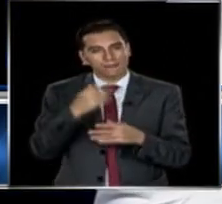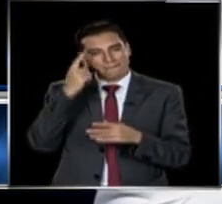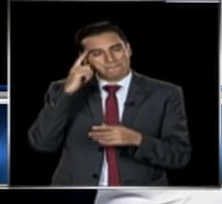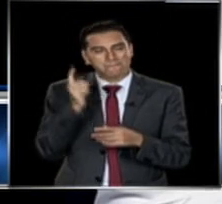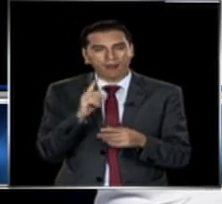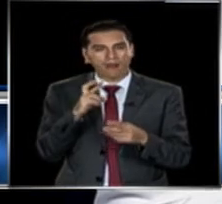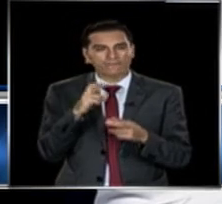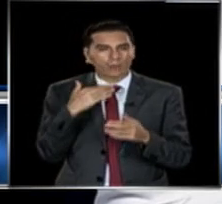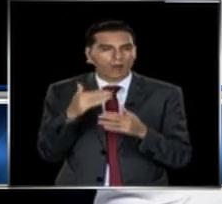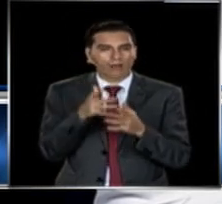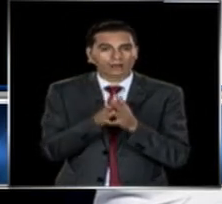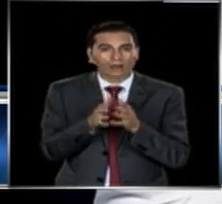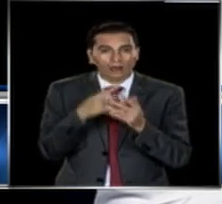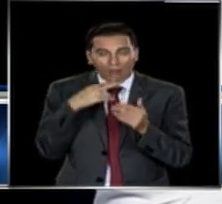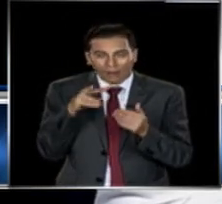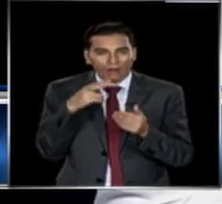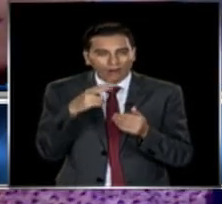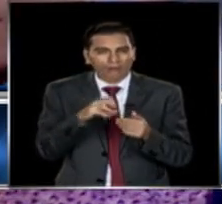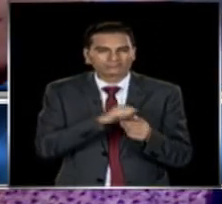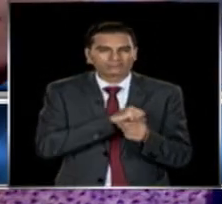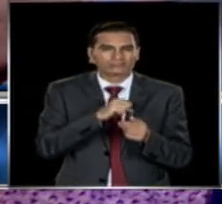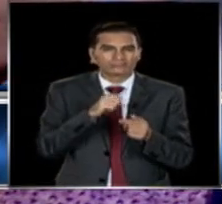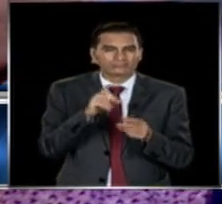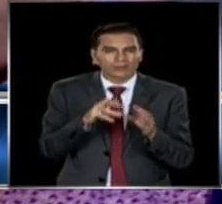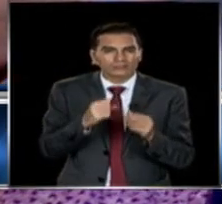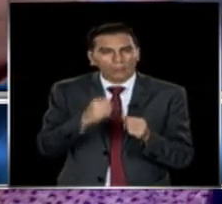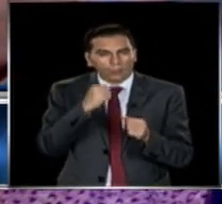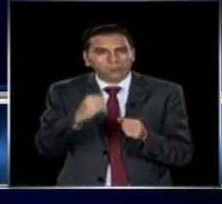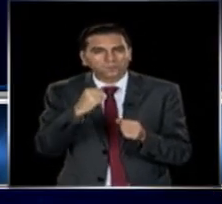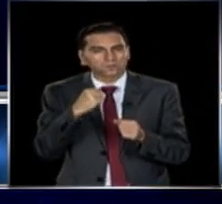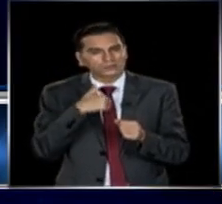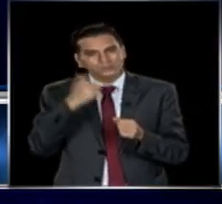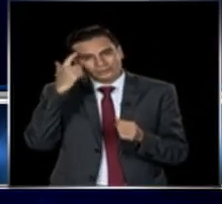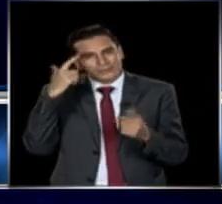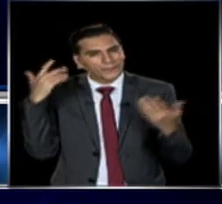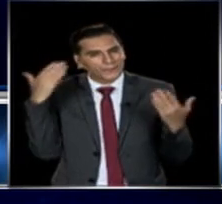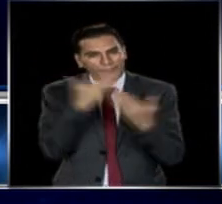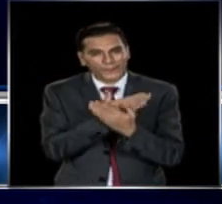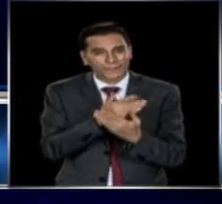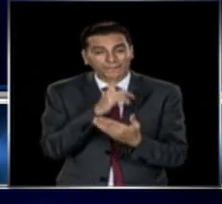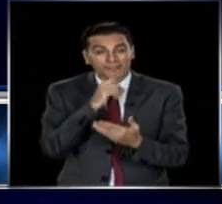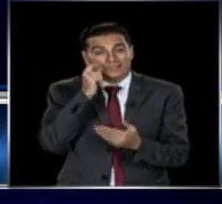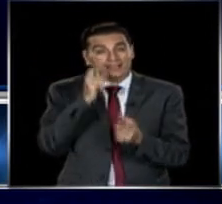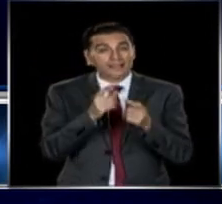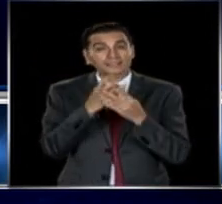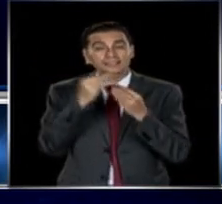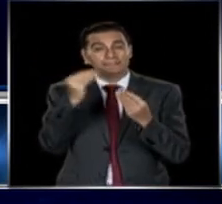ولادنا حبايبنا موجودين، يعني حاجة عظيمة يعني، جمالا وبهاء يعني. فبقى في ناس كتير بتكلمنا عن